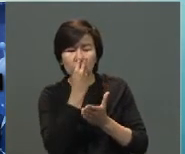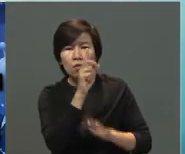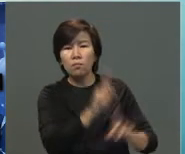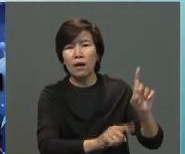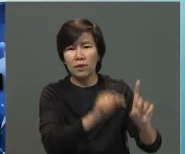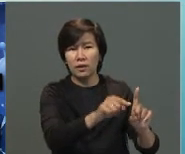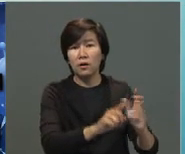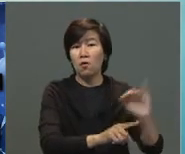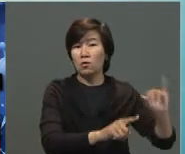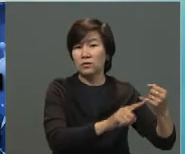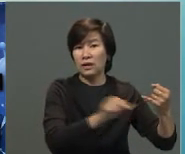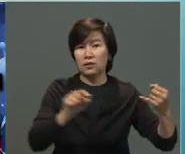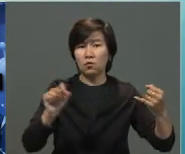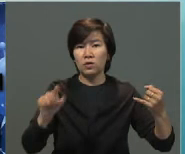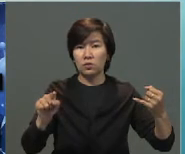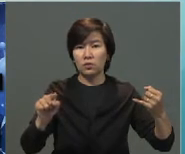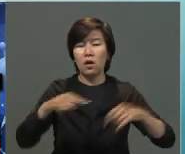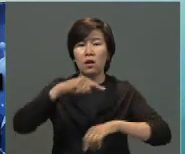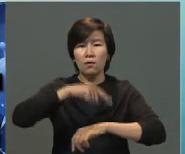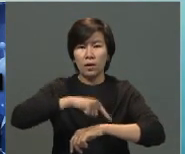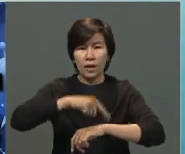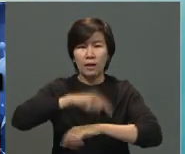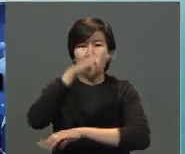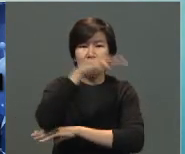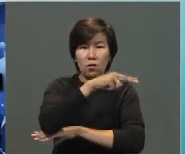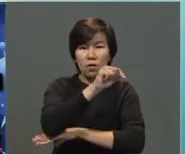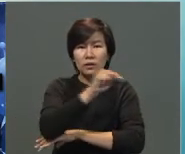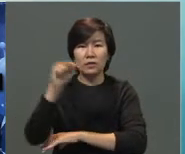ปีเข้าได้สองช่วงนะครับช่วงของควรจันทร์ถึงวันศุกร์นะครับ14:00นถึง 20:00